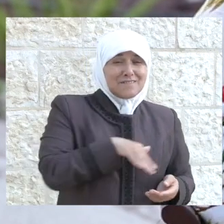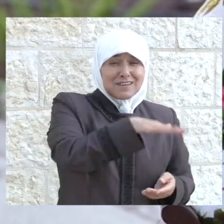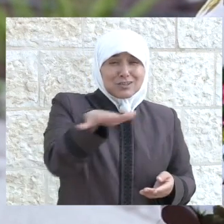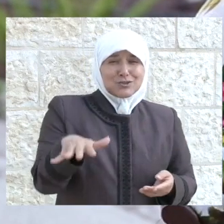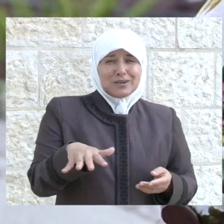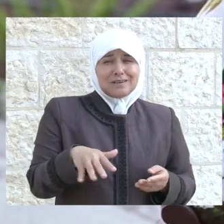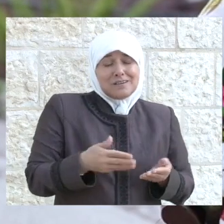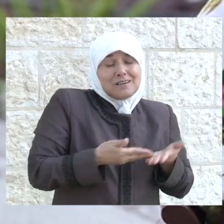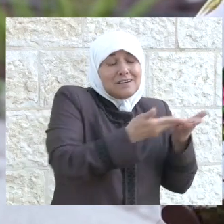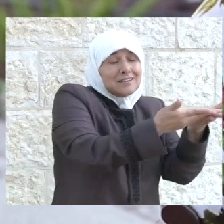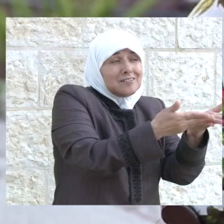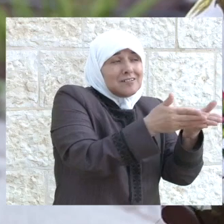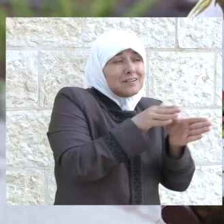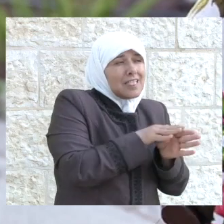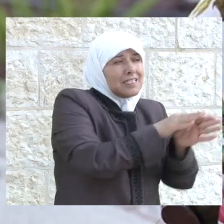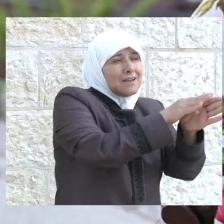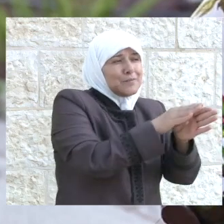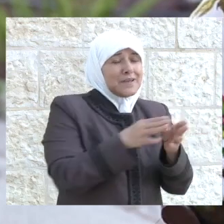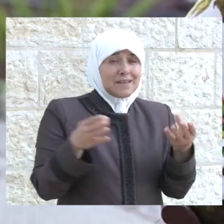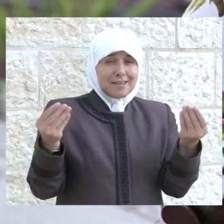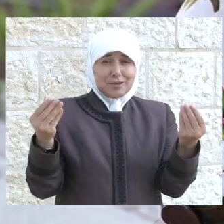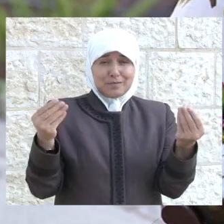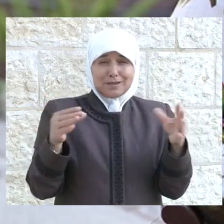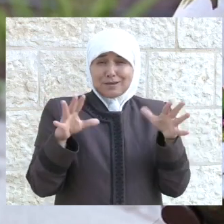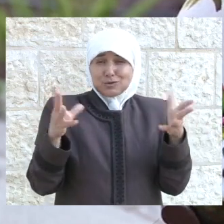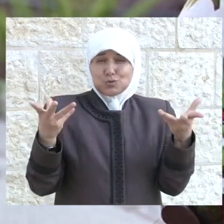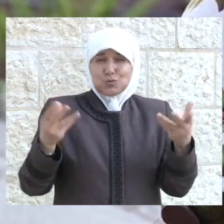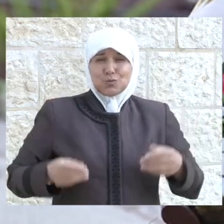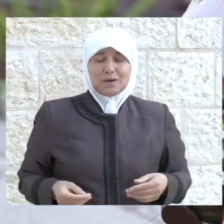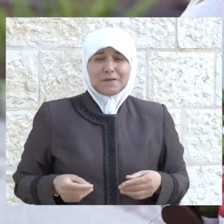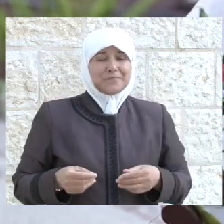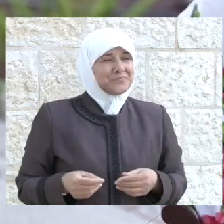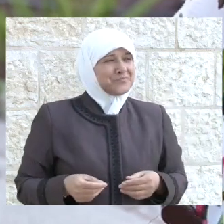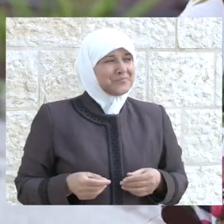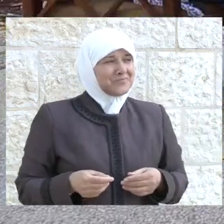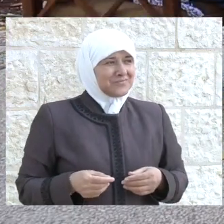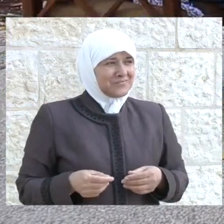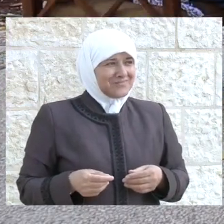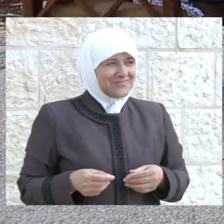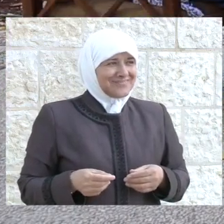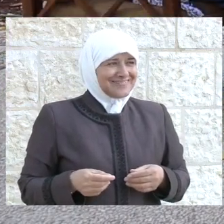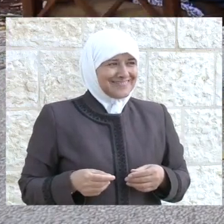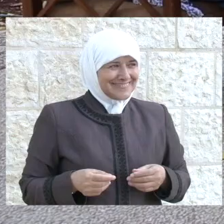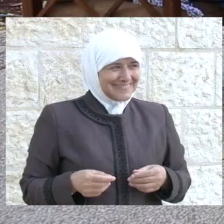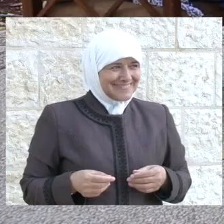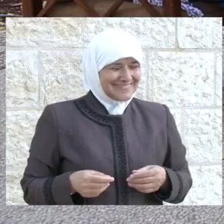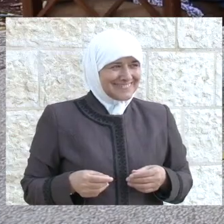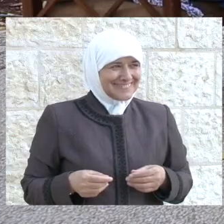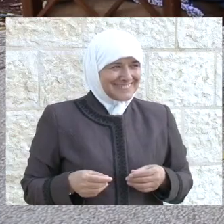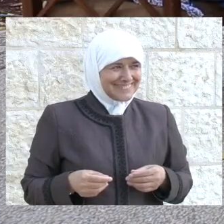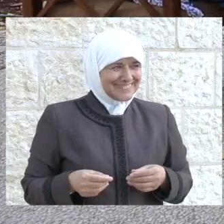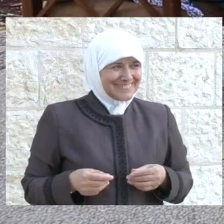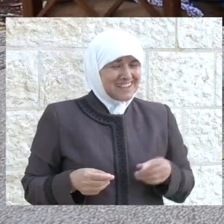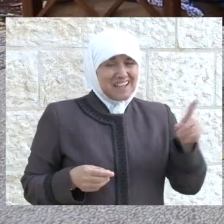الرحلة، كنا بوقتها في اليوم الرابع، طبعاً نادراً ما كان يجي لغة الإنترنت